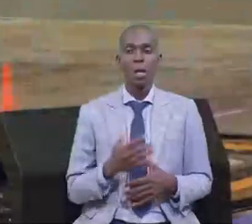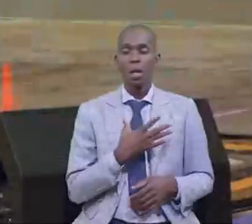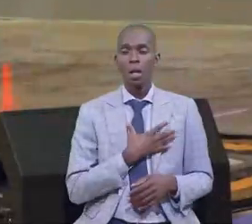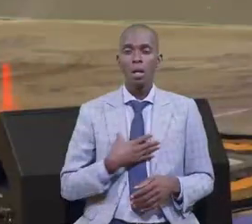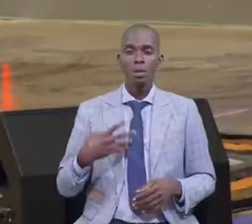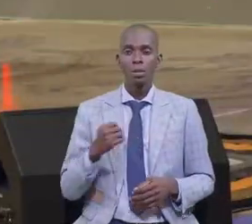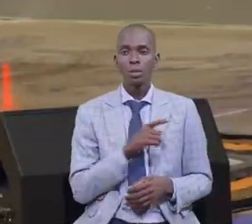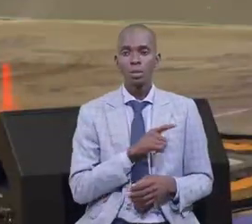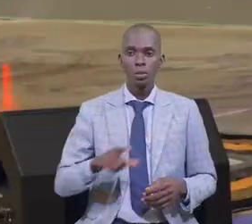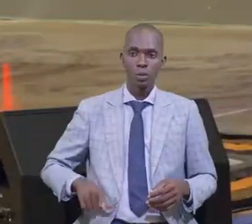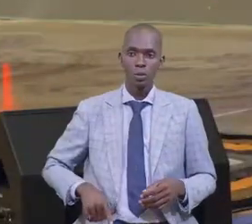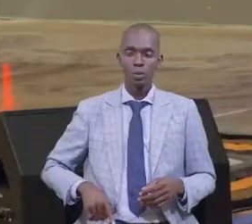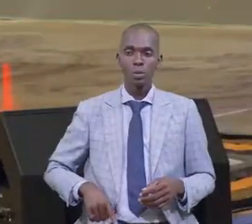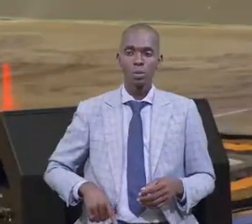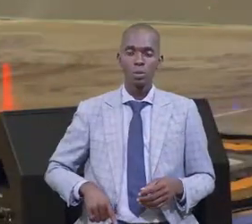Et le Seigneur